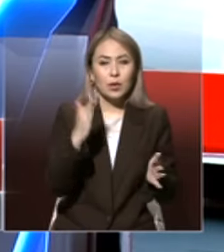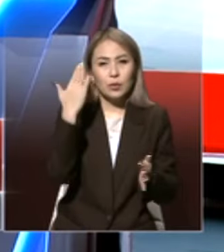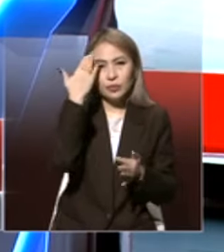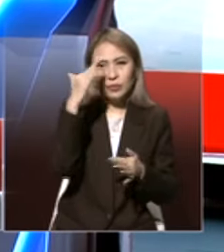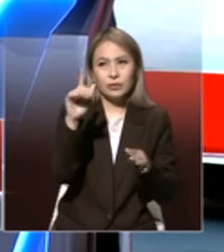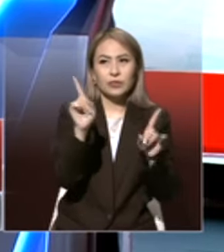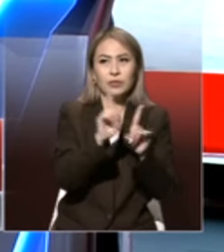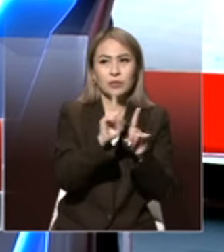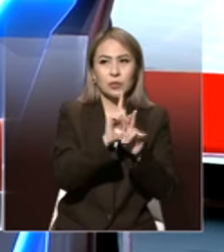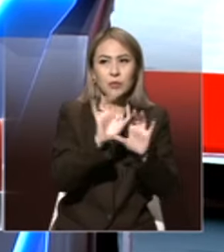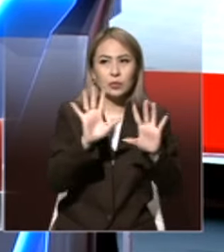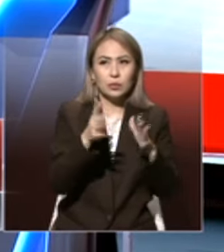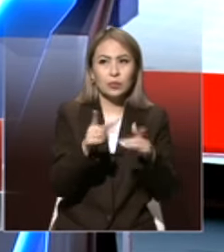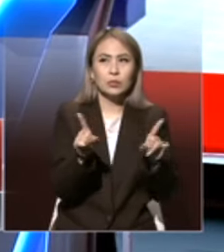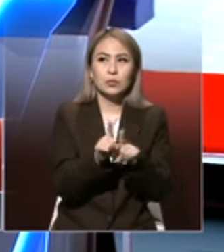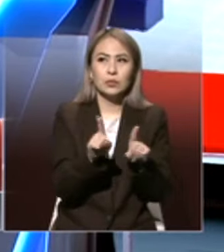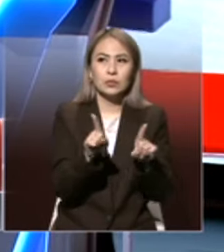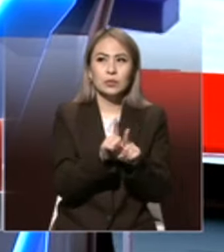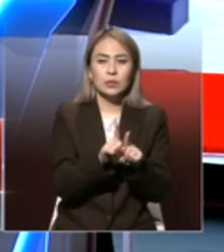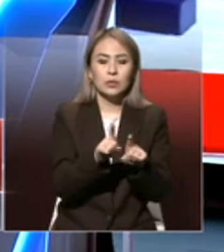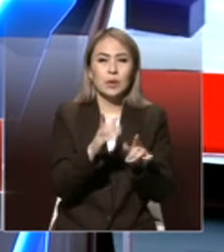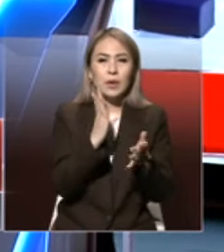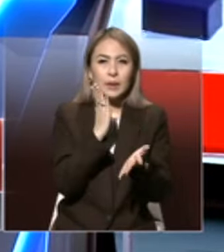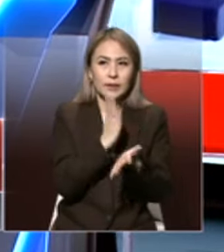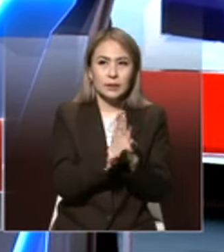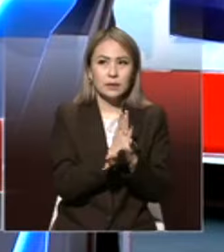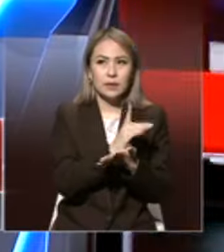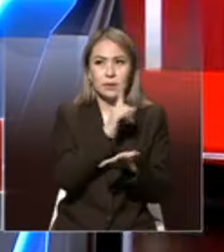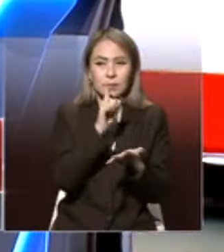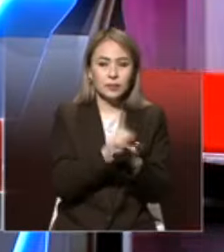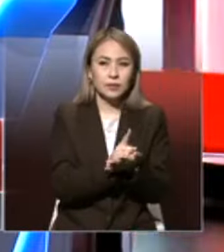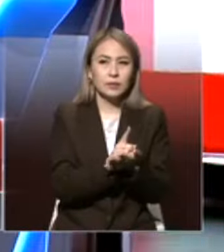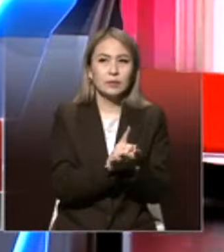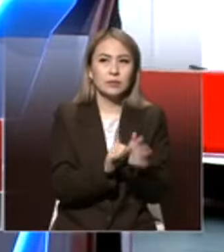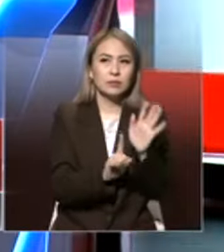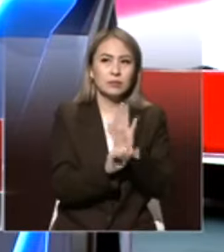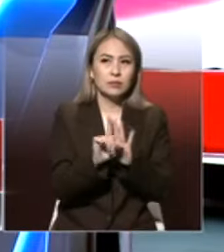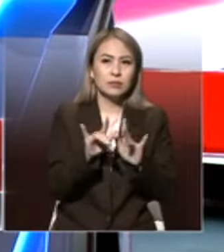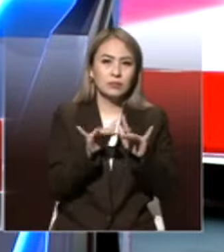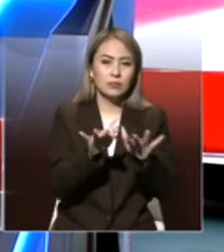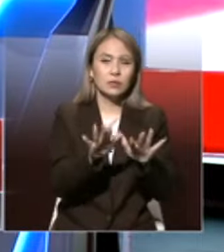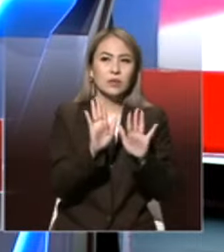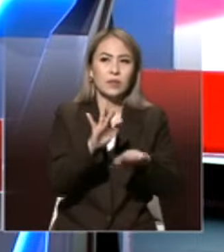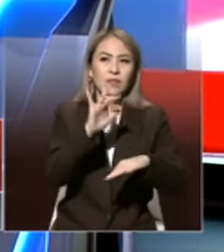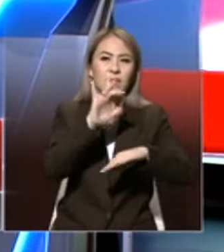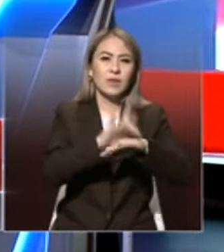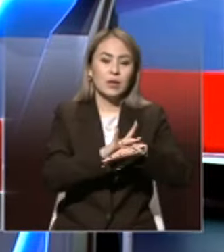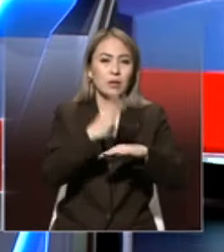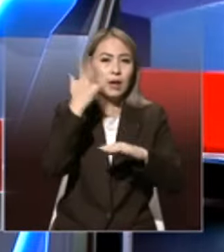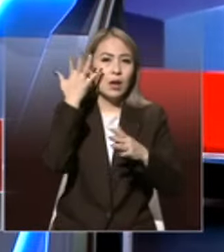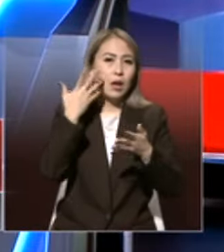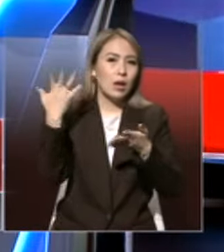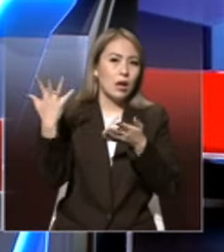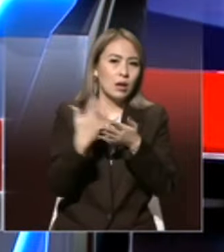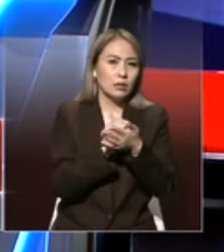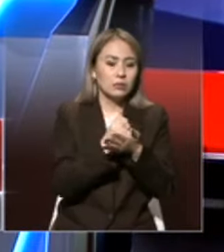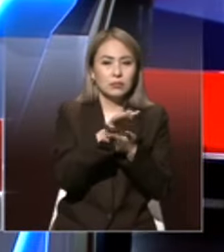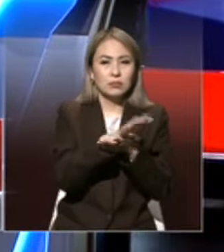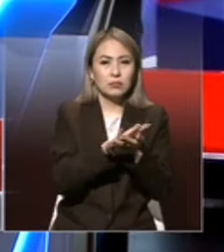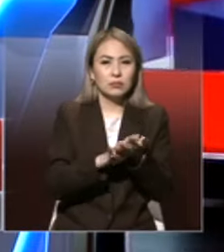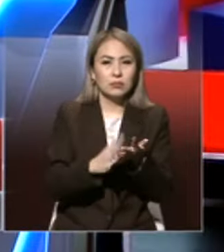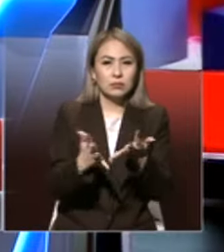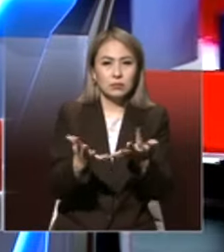адамдардың арасында болған оқиға болса да, онда қылмыстық құрам бар, міндетті түрде қылмыстық іс қозғалады. Тек ол факті анықталып арыз жазылған